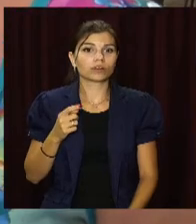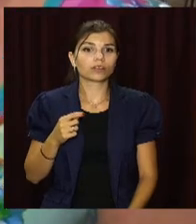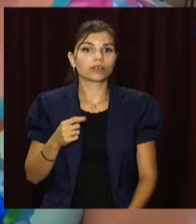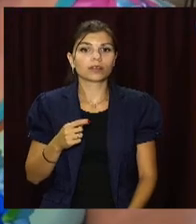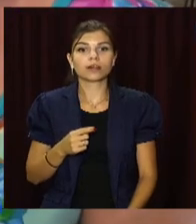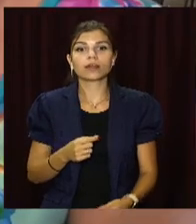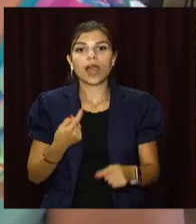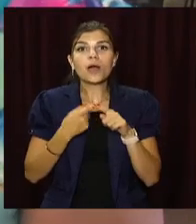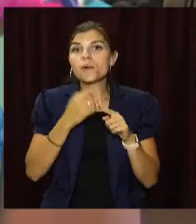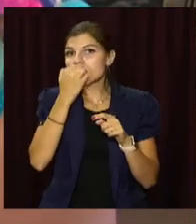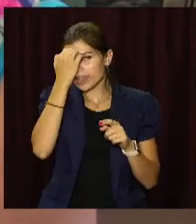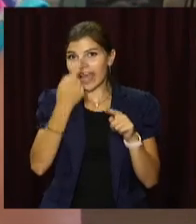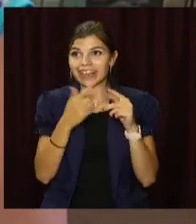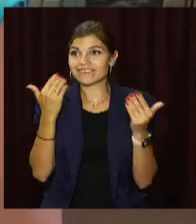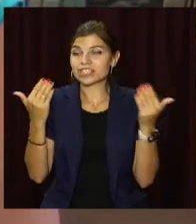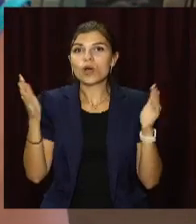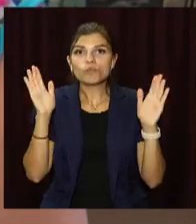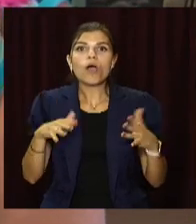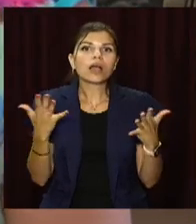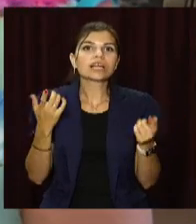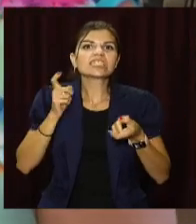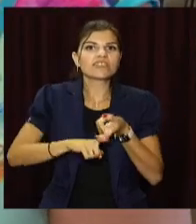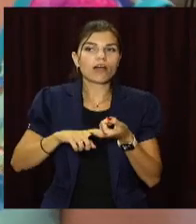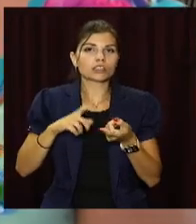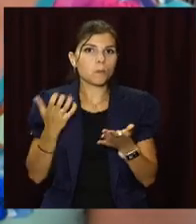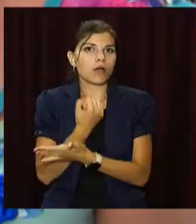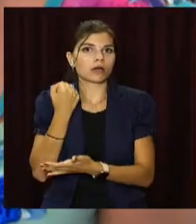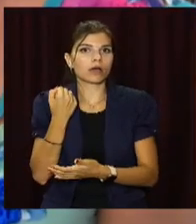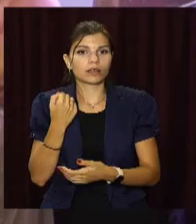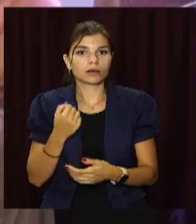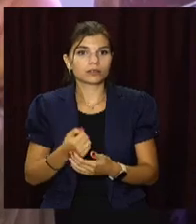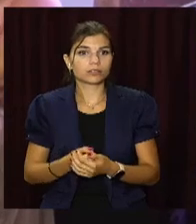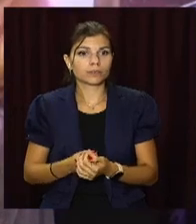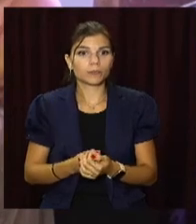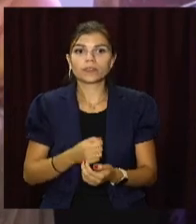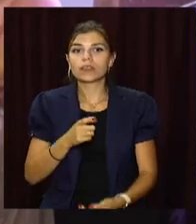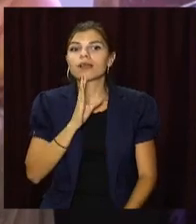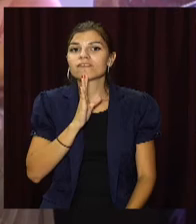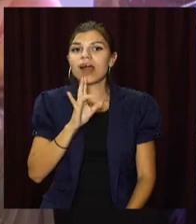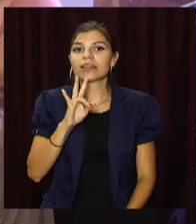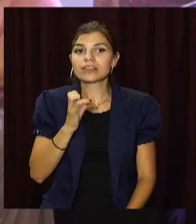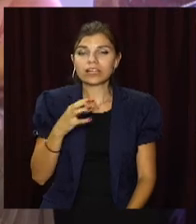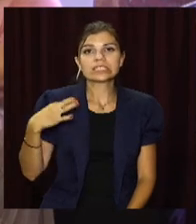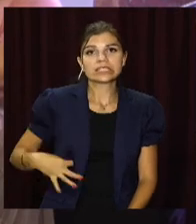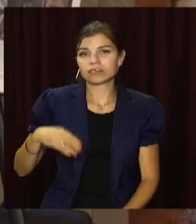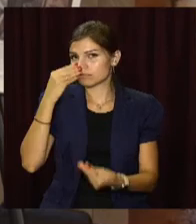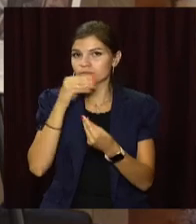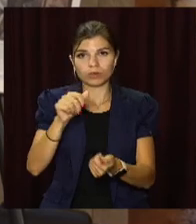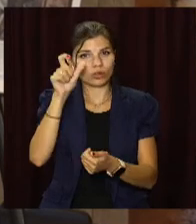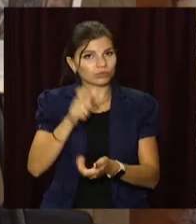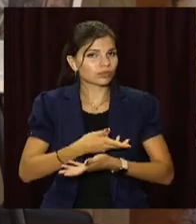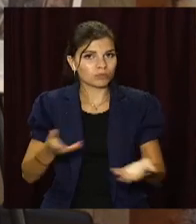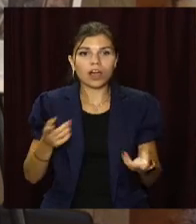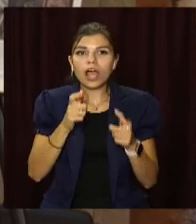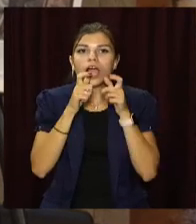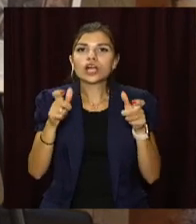виставок оцих, ми надіємося, що, може, десь якийсь зв'язок з'явиться з ним, з хлопцями. У Наталії Гордійчук син зник безвісти. Криком